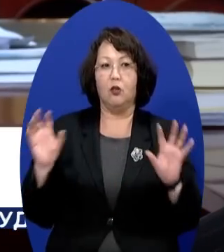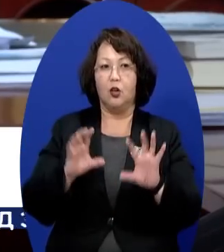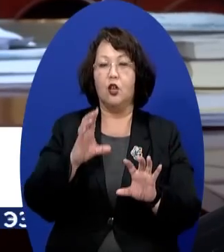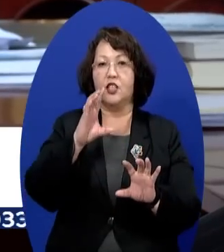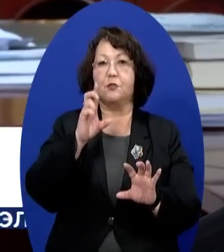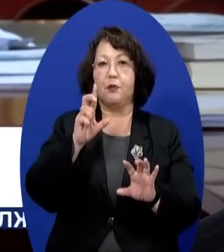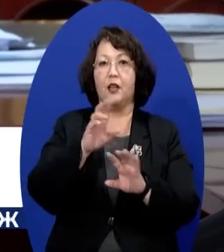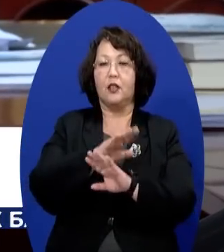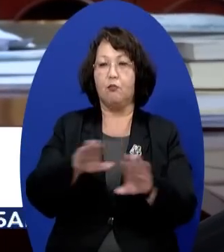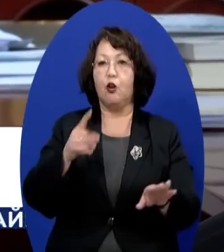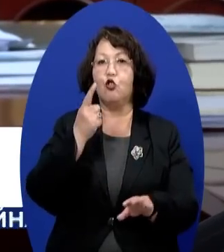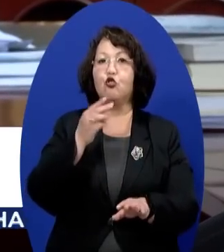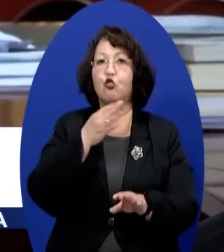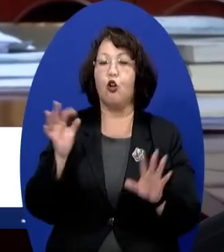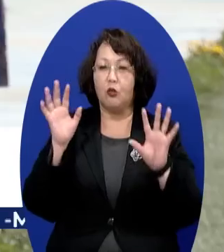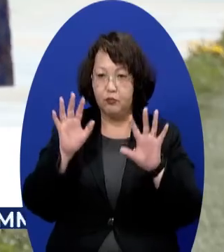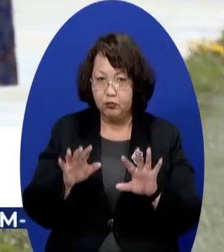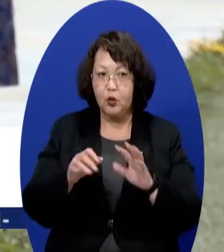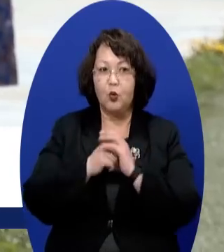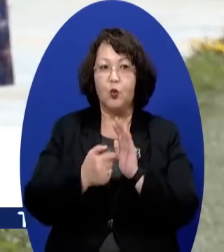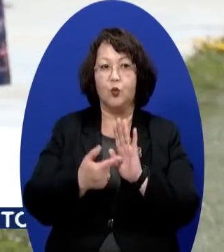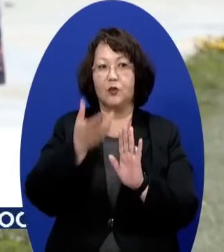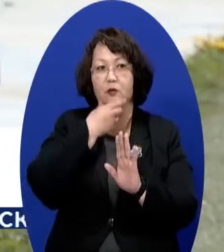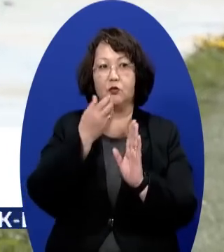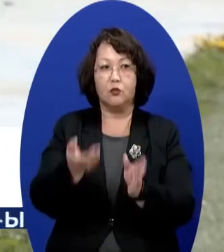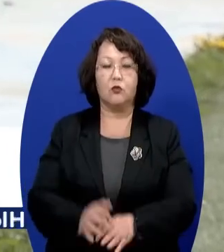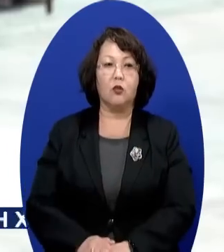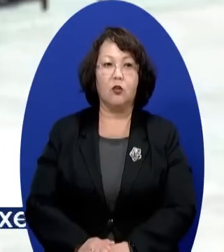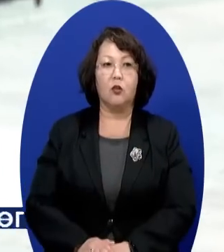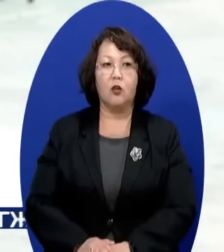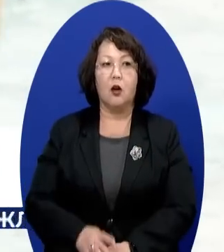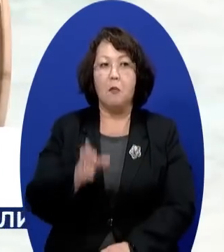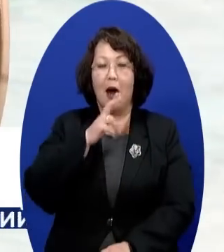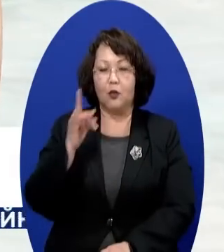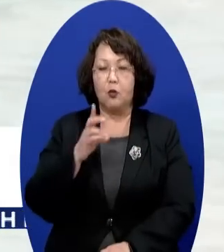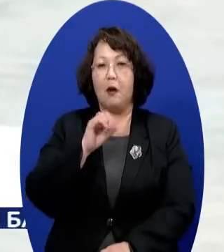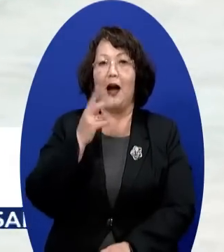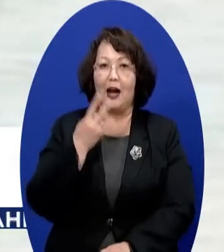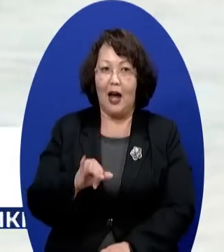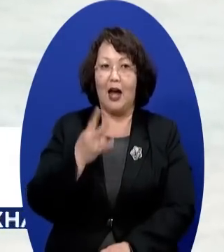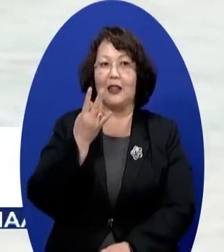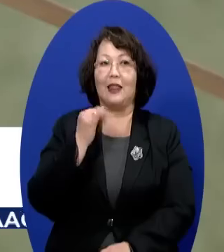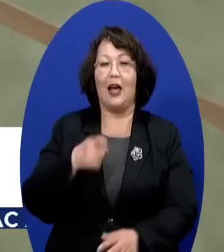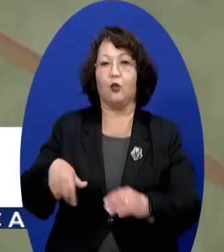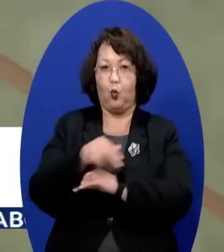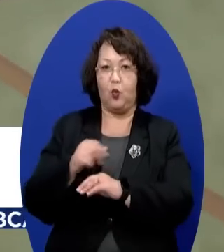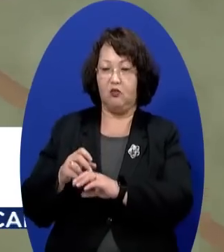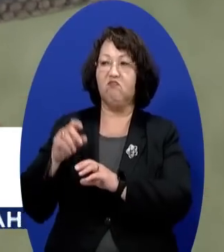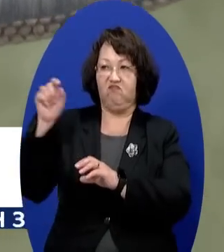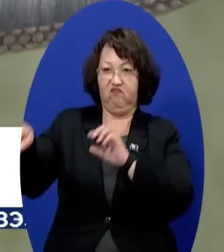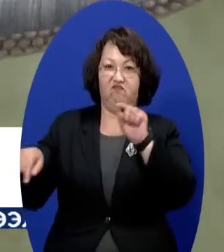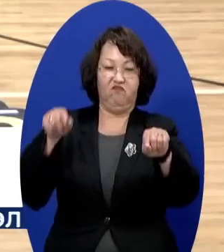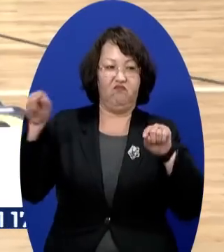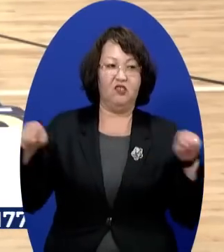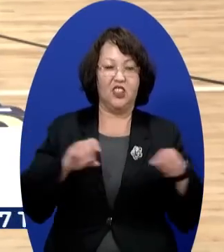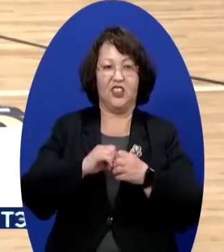бол хүн төлөвлөх байгаа. Энэ арга хэмжээнд Багнуур, Баг хангай, Налах дүүрэгт зэрэг өгөх юм. Ёсны үйл ажиллагааны